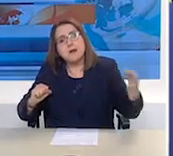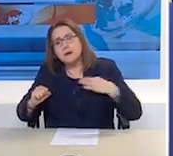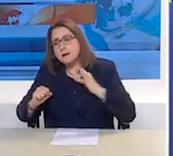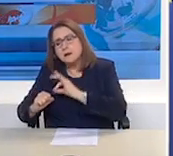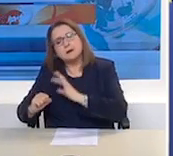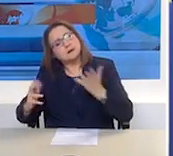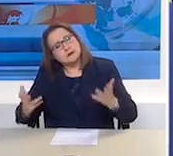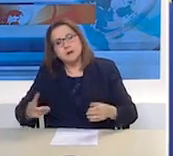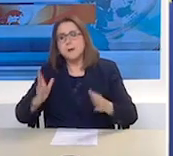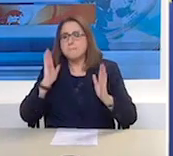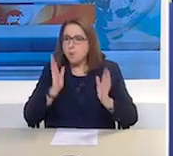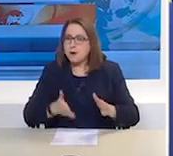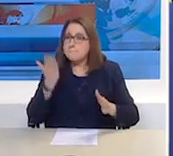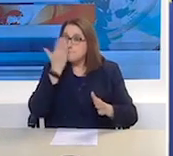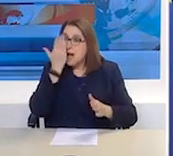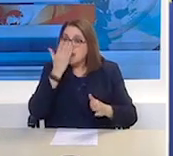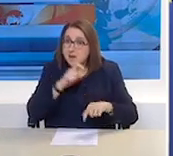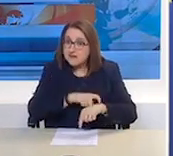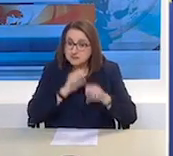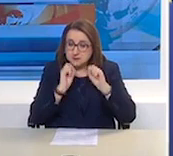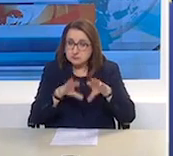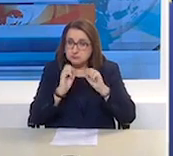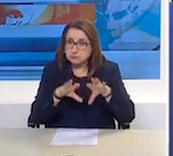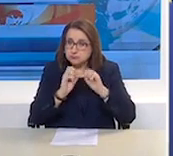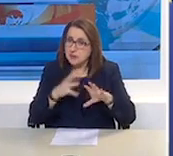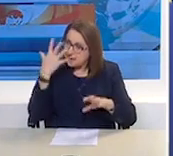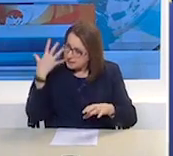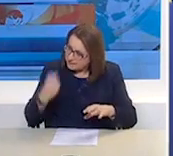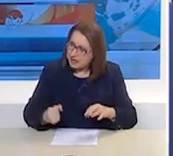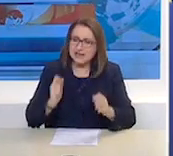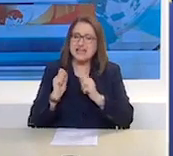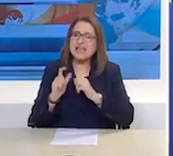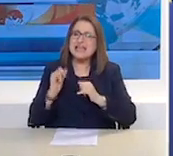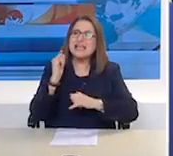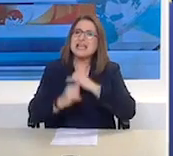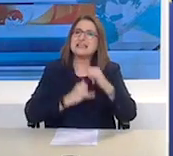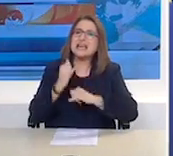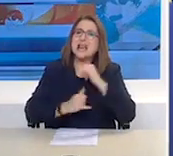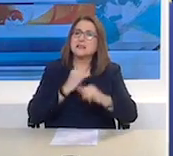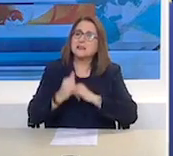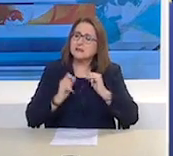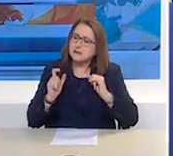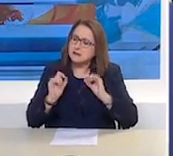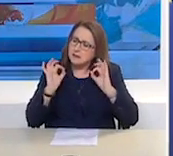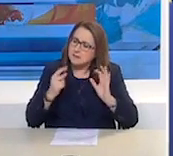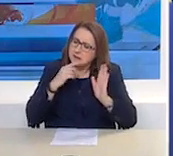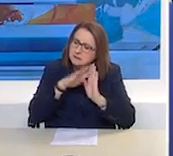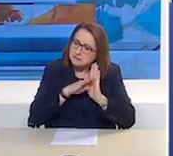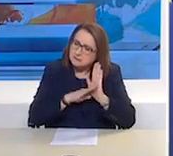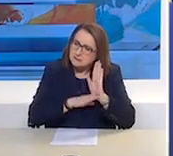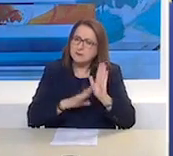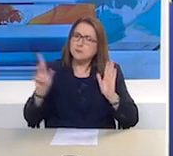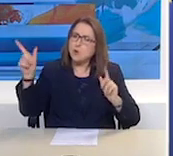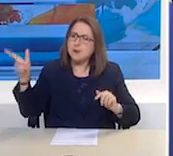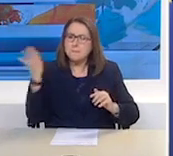μετάδοσης του μαθήματος μέσω ψηφιακής πλατφόρμας με τις προϋποθέσεις και τις εγγυήσεις που είχαν ανακοινωθεί.